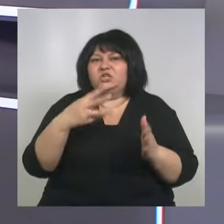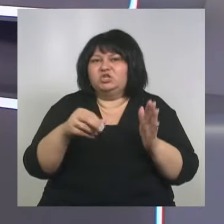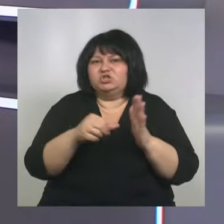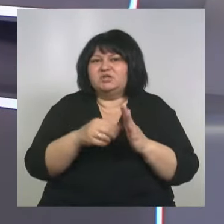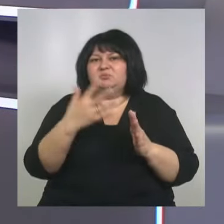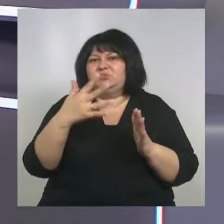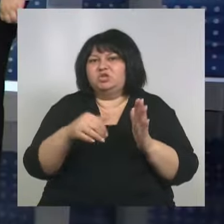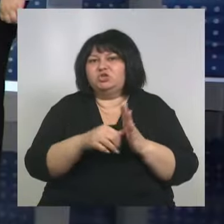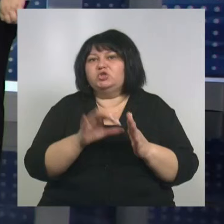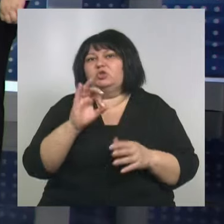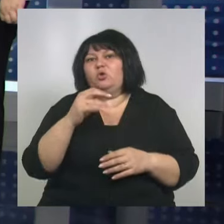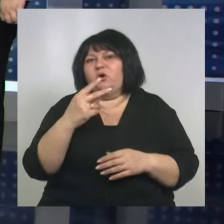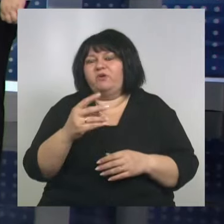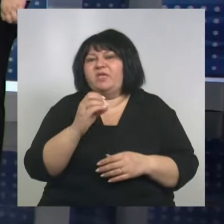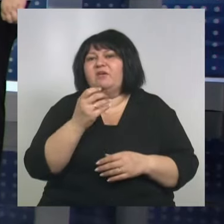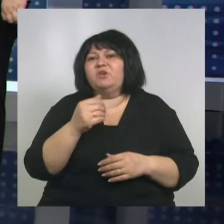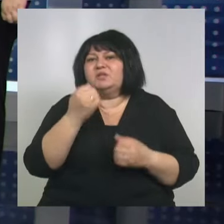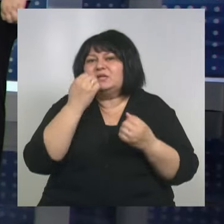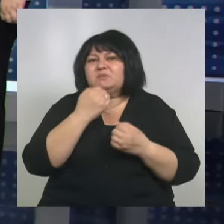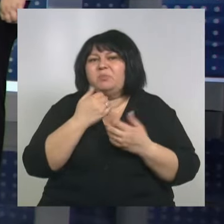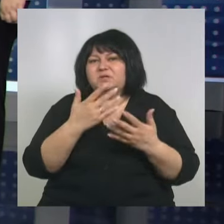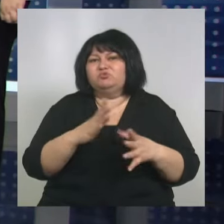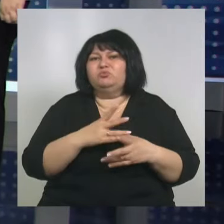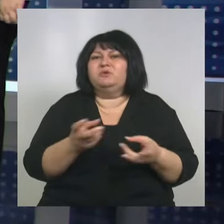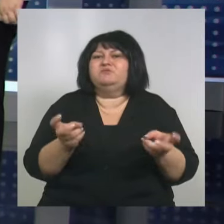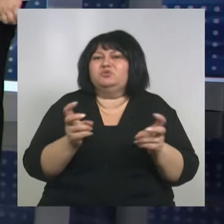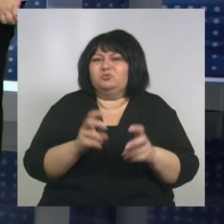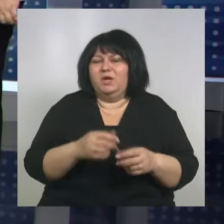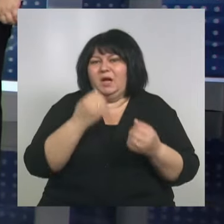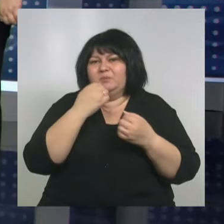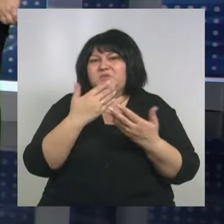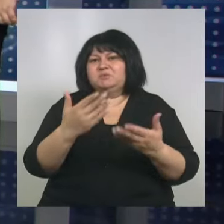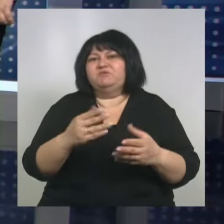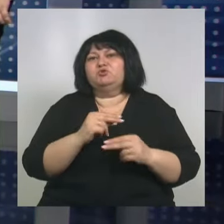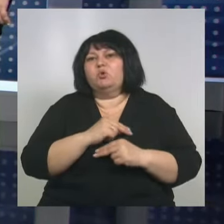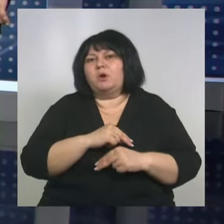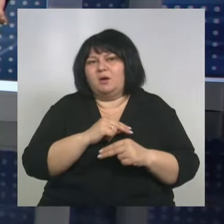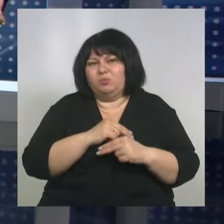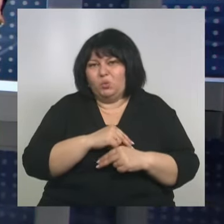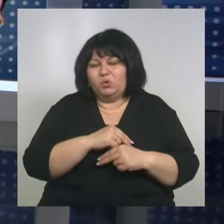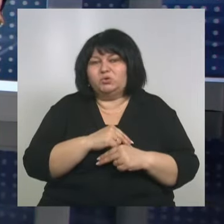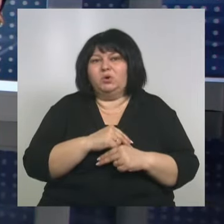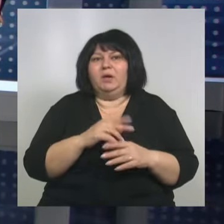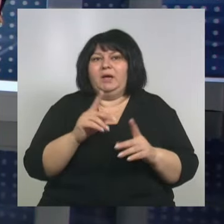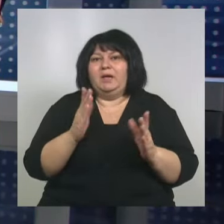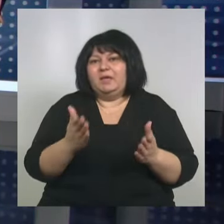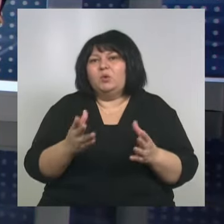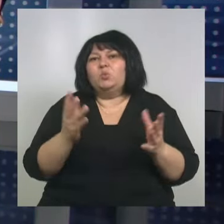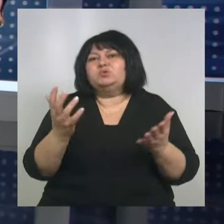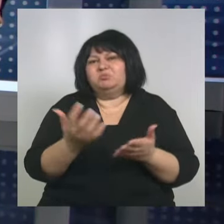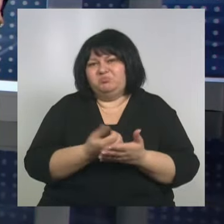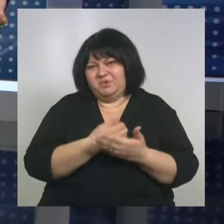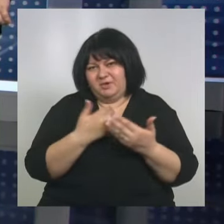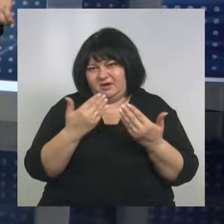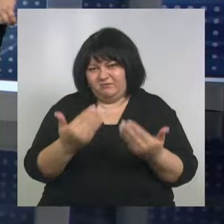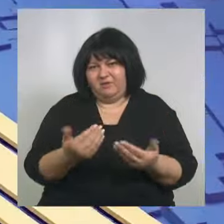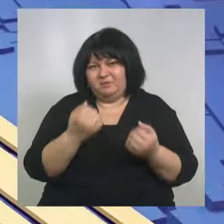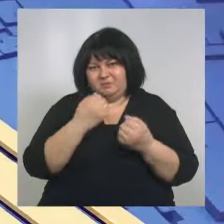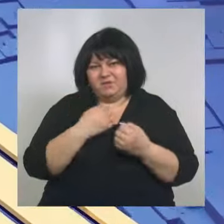5602 Евгения Спасибо что были в студии Спасибо большое за вашу работу и успехов